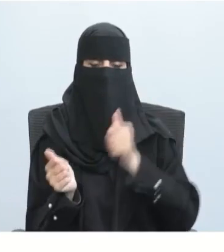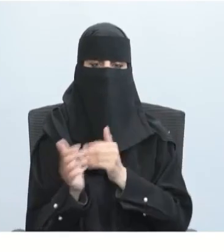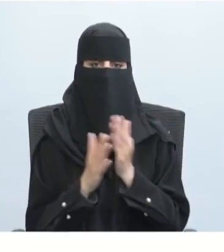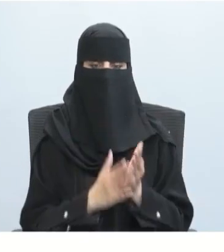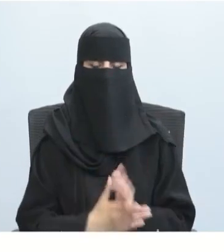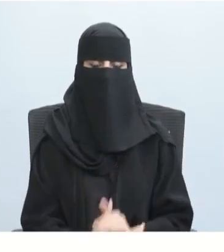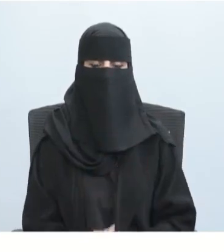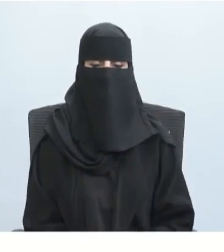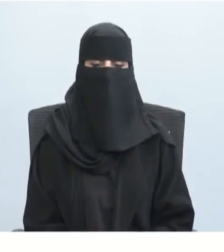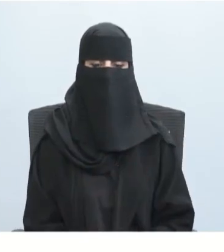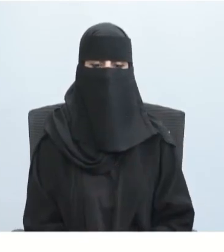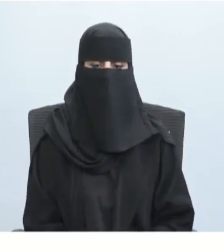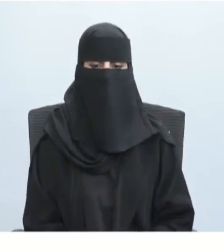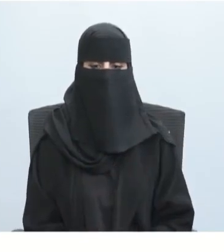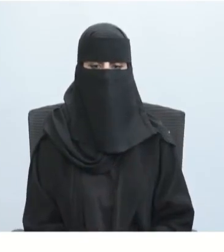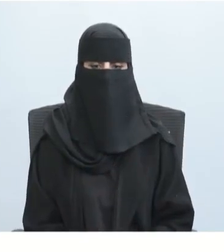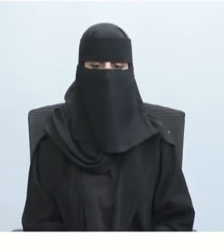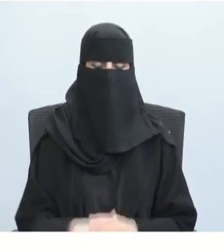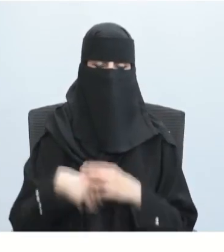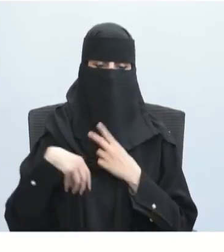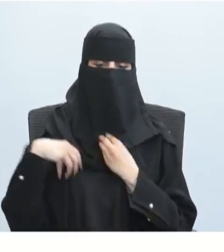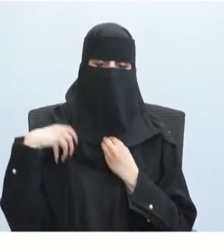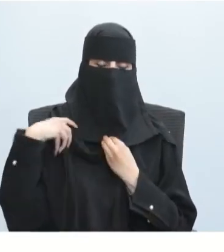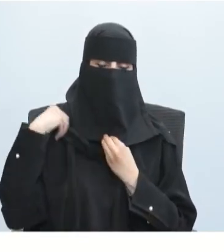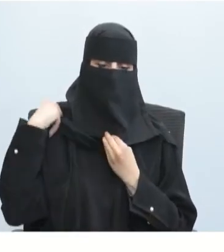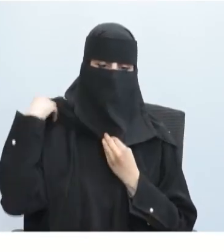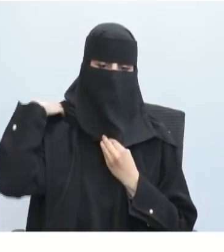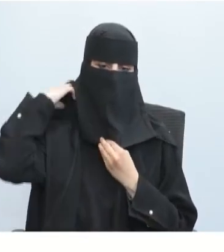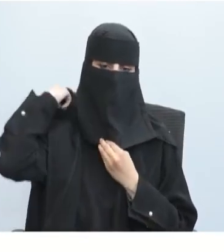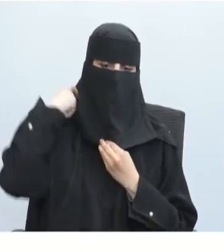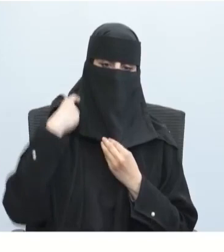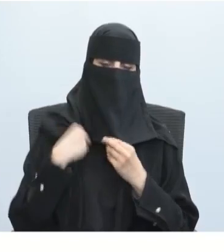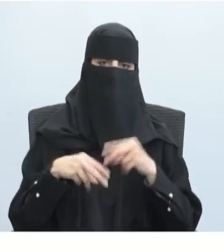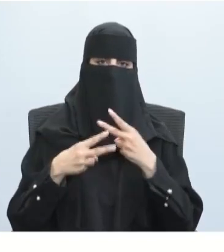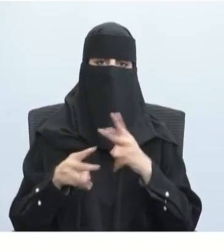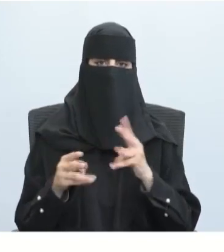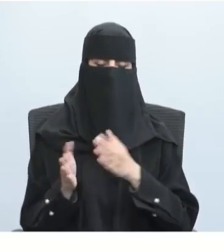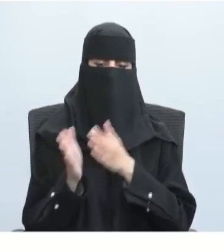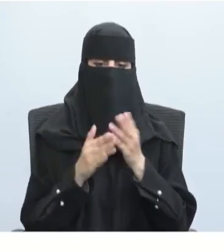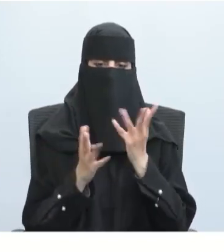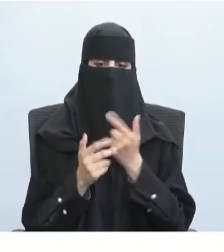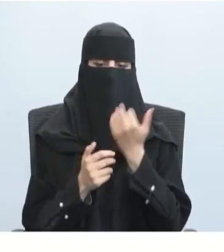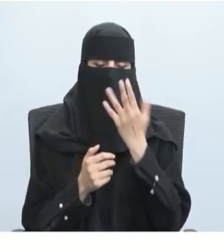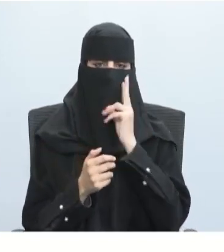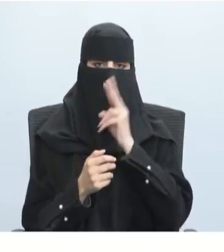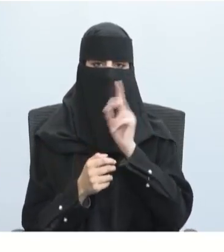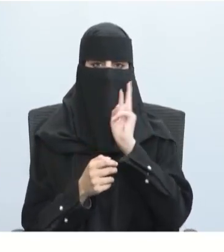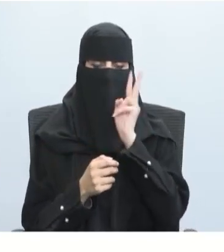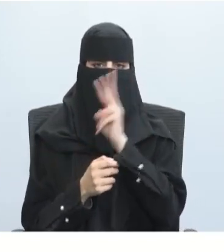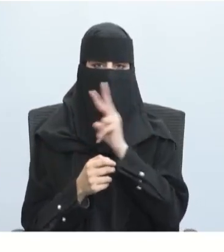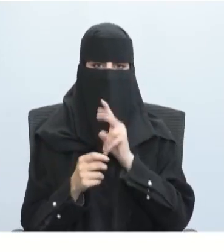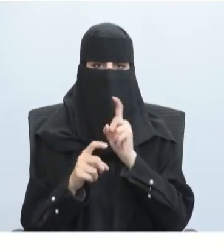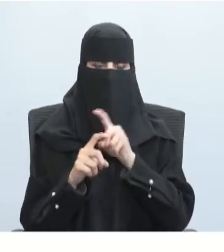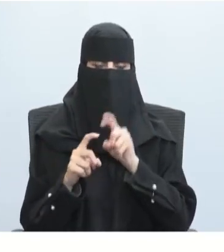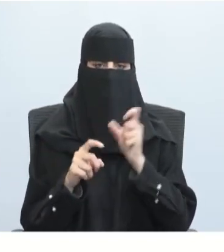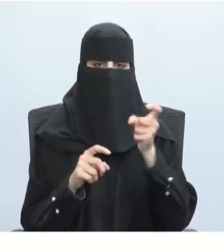ولذلك يسمى بال التراكميه ننتقل لاسئله اخرى يشار الى معدل العائد في